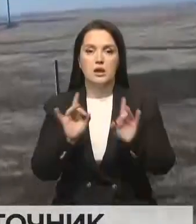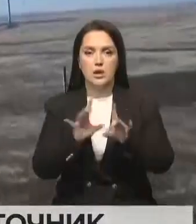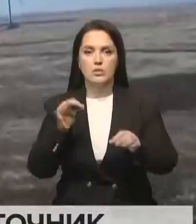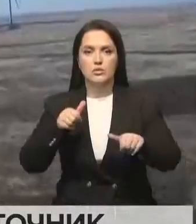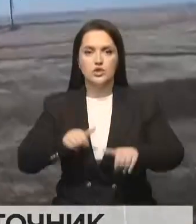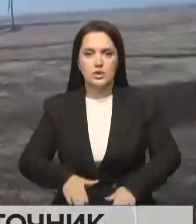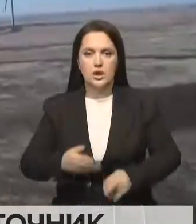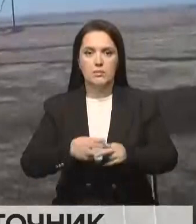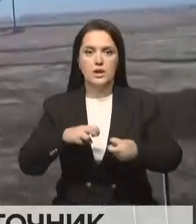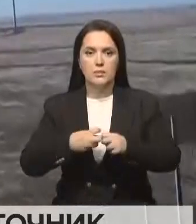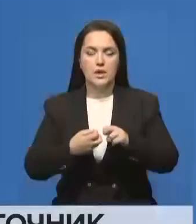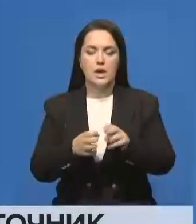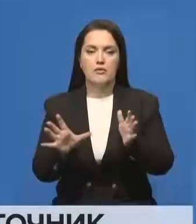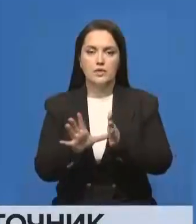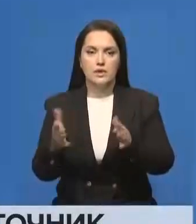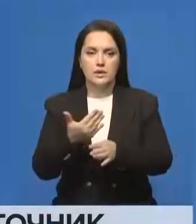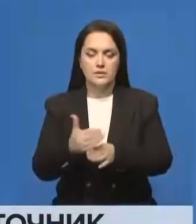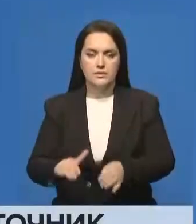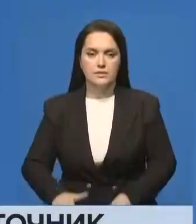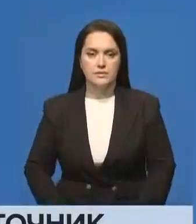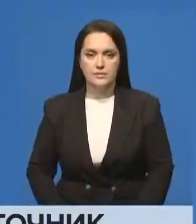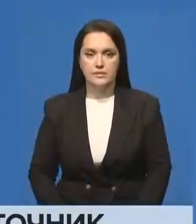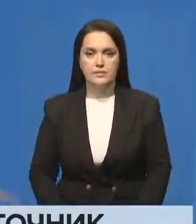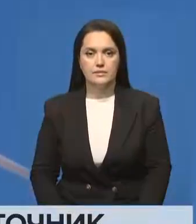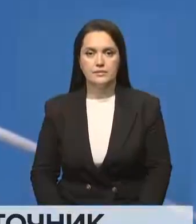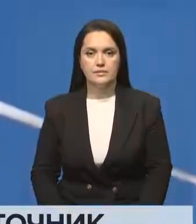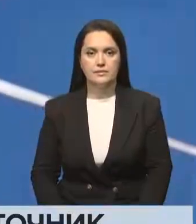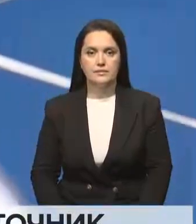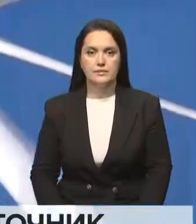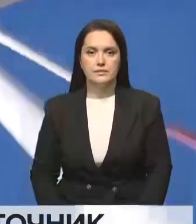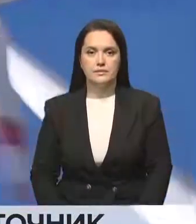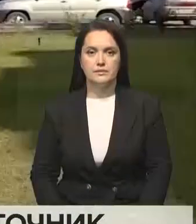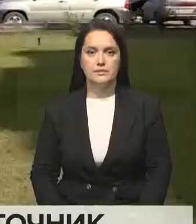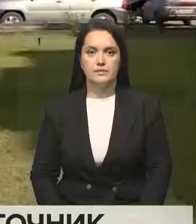решаются инфраструктурные проблемы в энергетическом секторе.